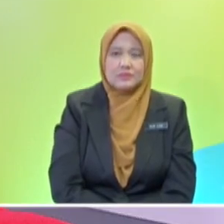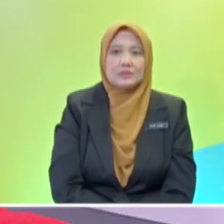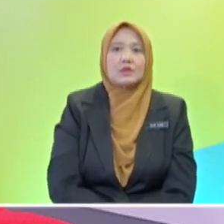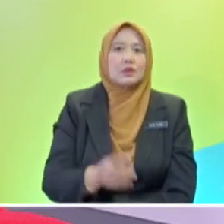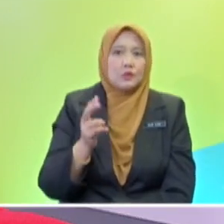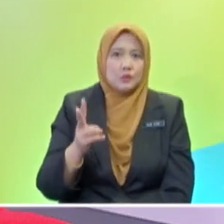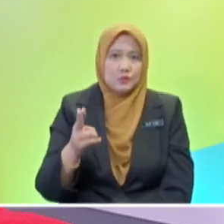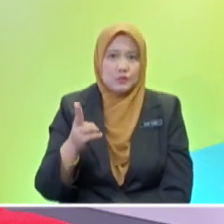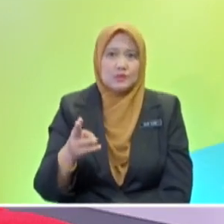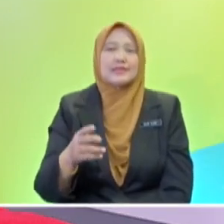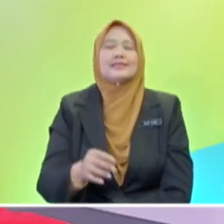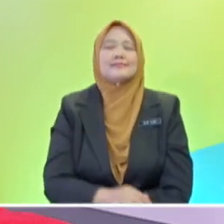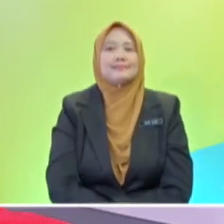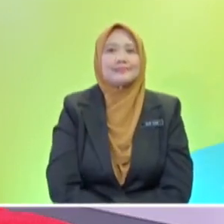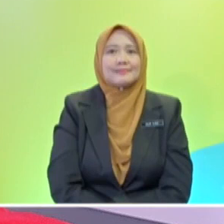sama-sama